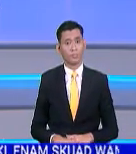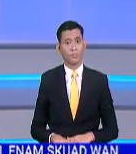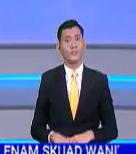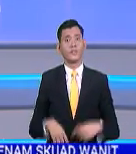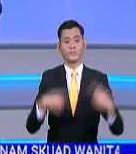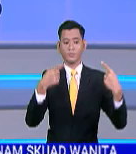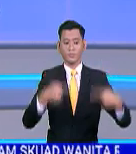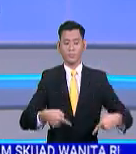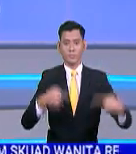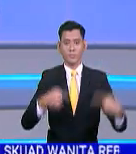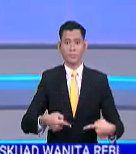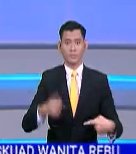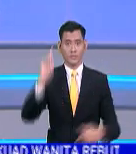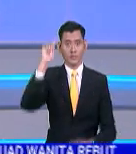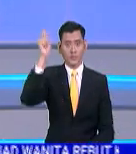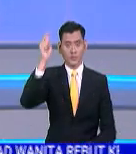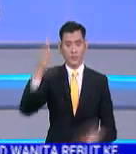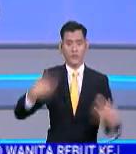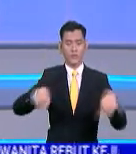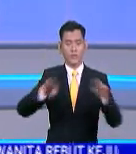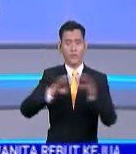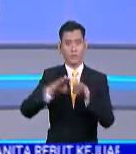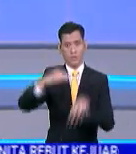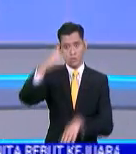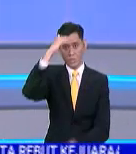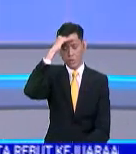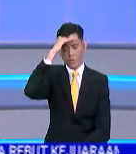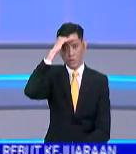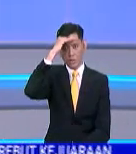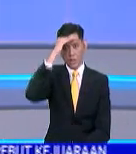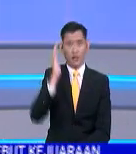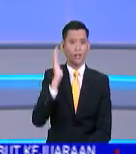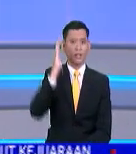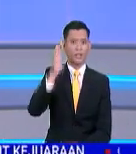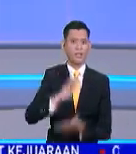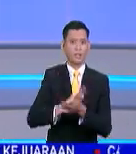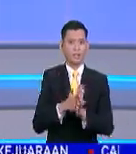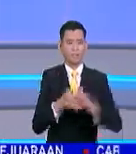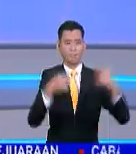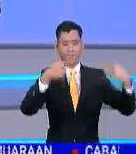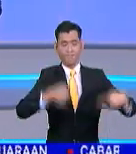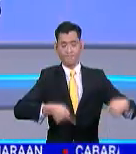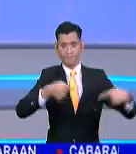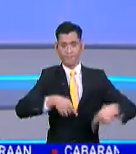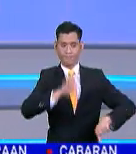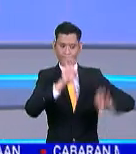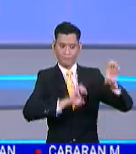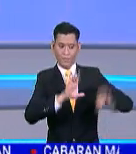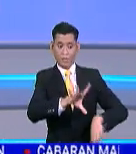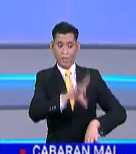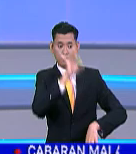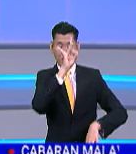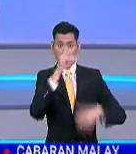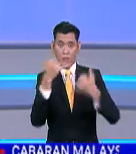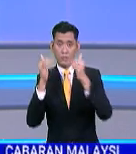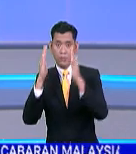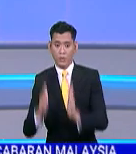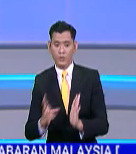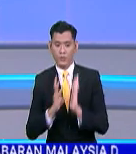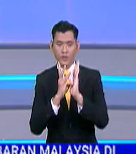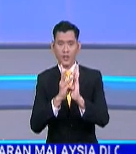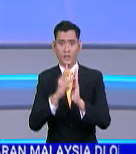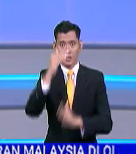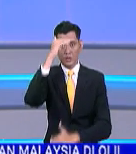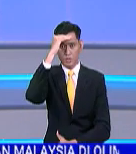Kejohanan badminton tertutup Johor 2022 bakal menjadi medan terbaik menilai dan memilih pemain untuk mewakili Johor ke